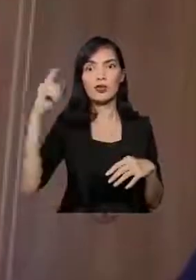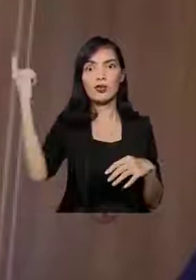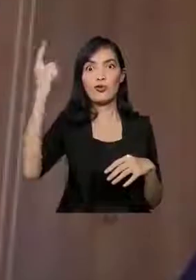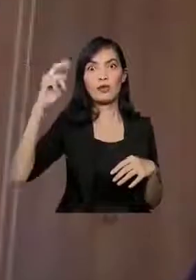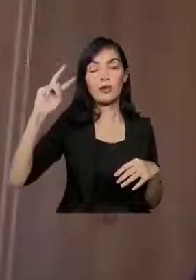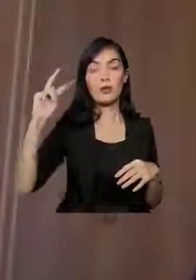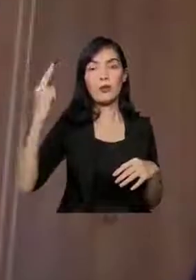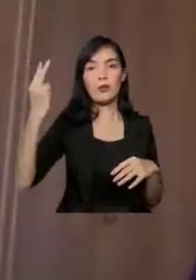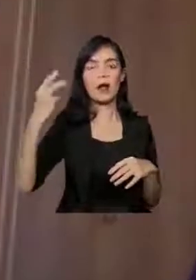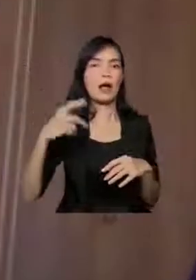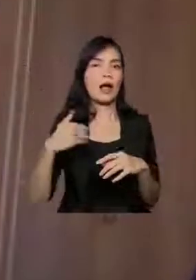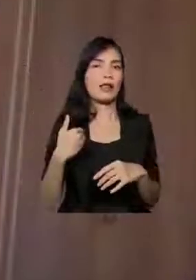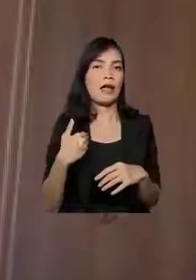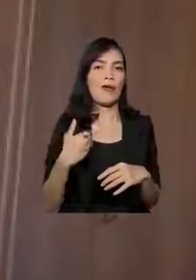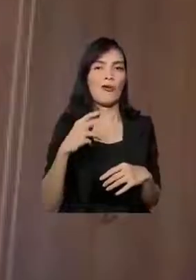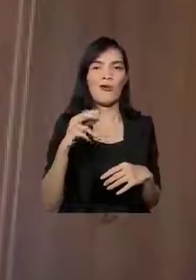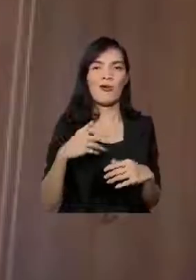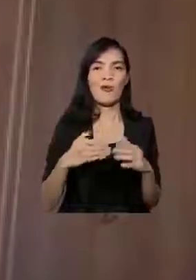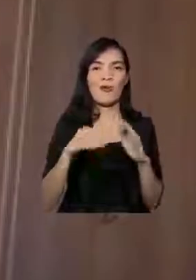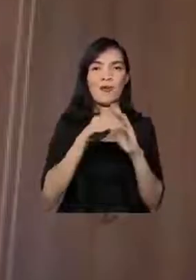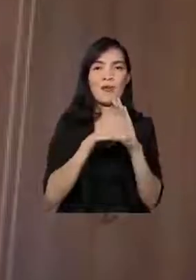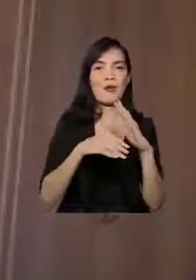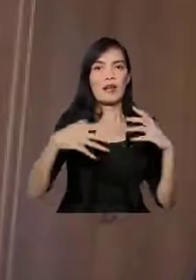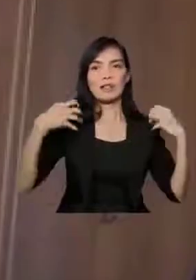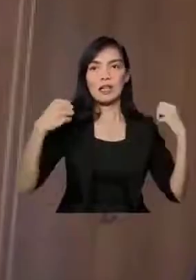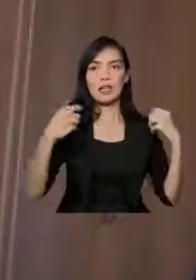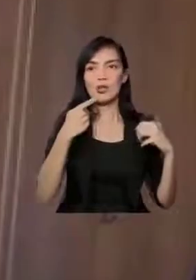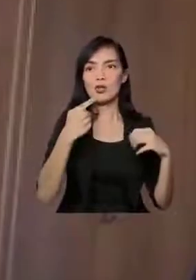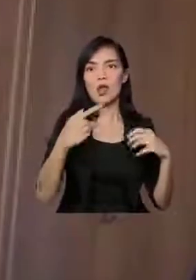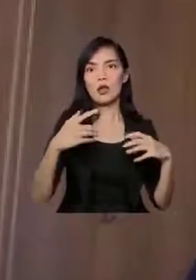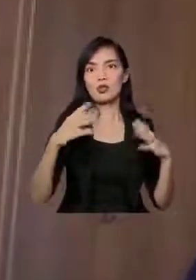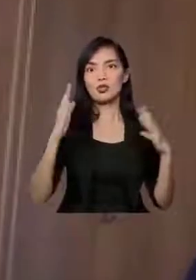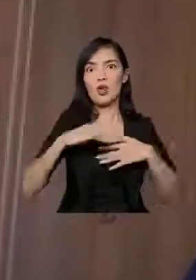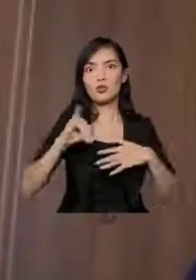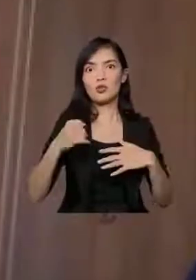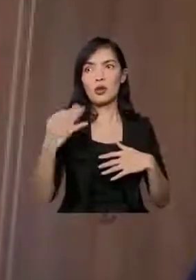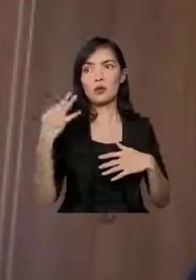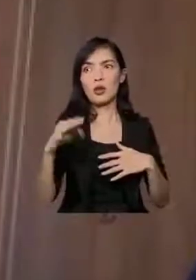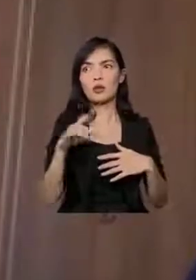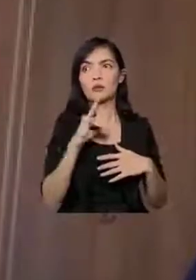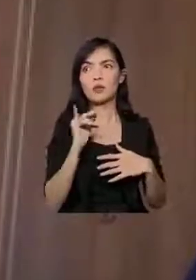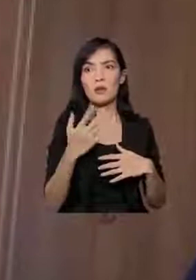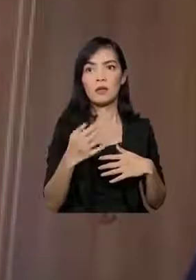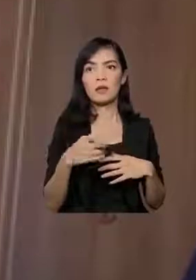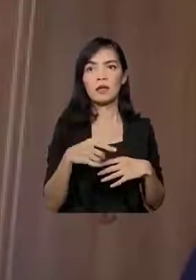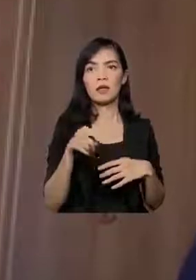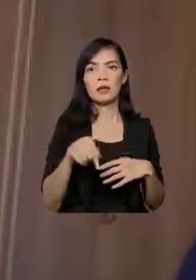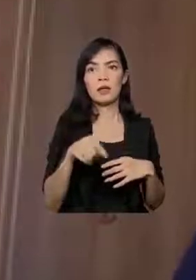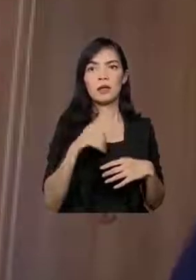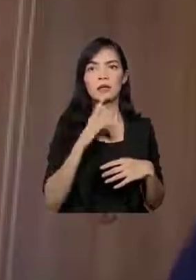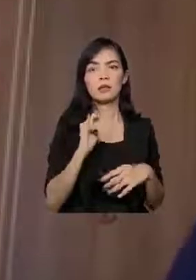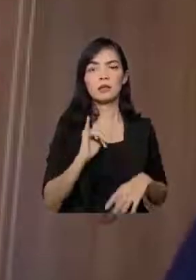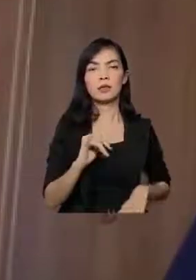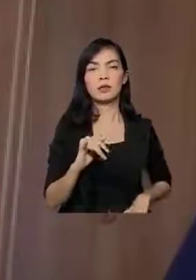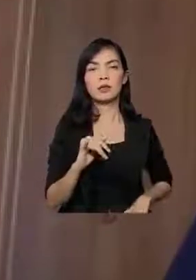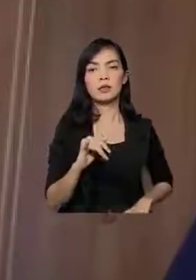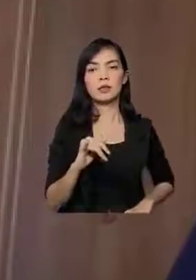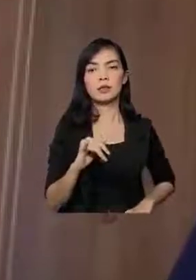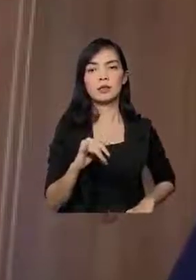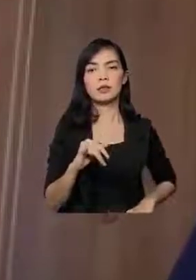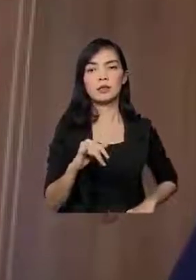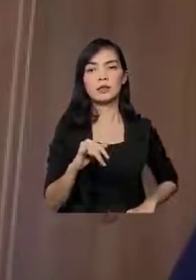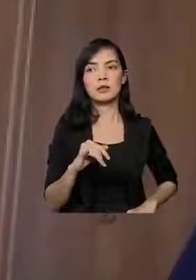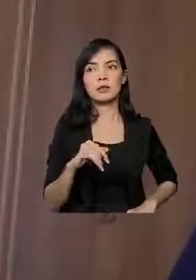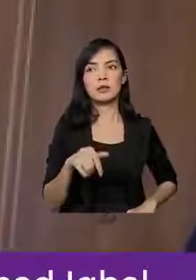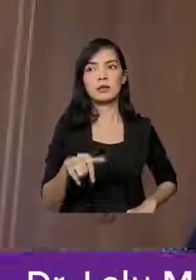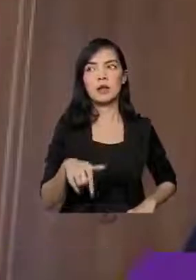belum mendengar ke informasi mengenai protokol sholat Jumat untuk musim dingin yang sekarang diterapkan ini adalah rapper Telkomsel Jumat untuk musim